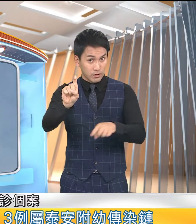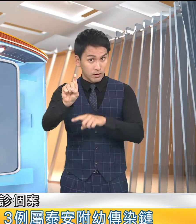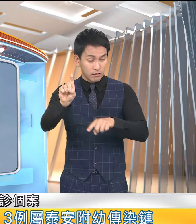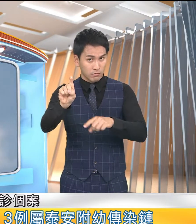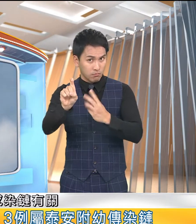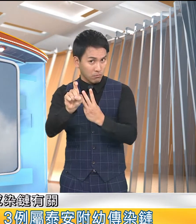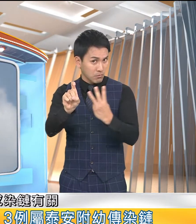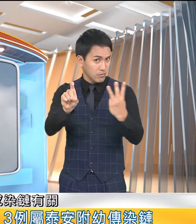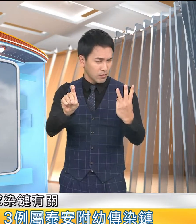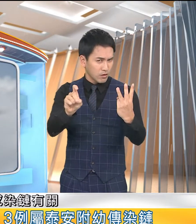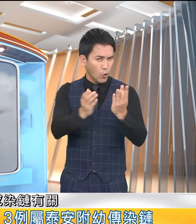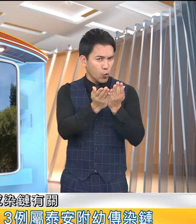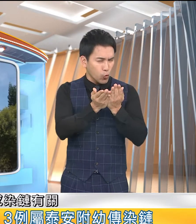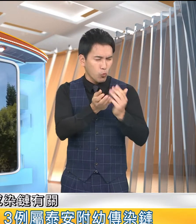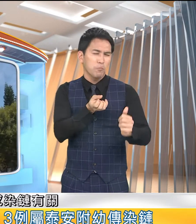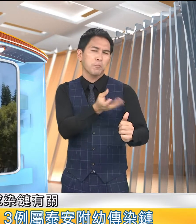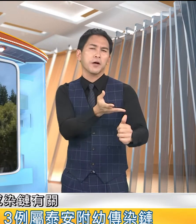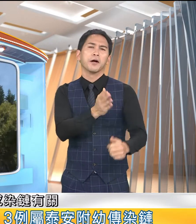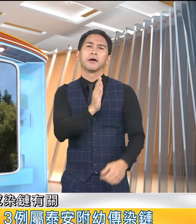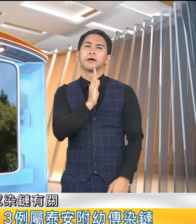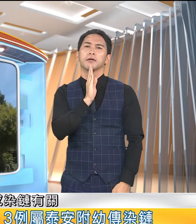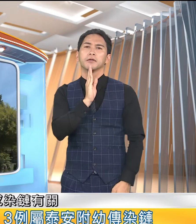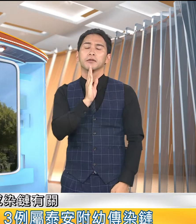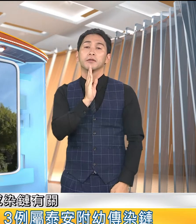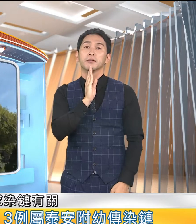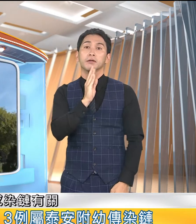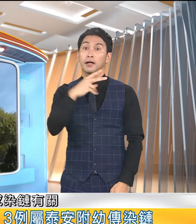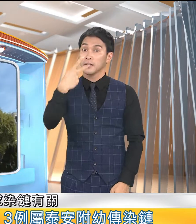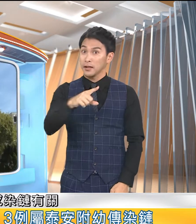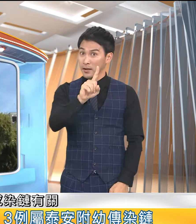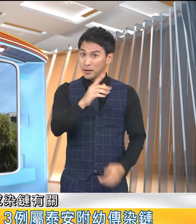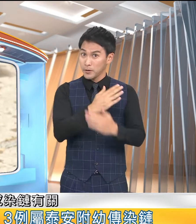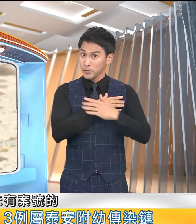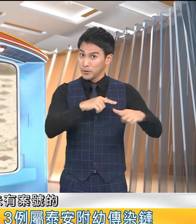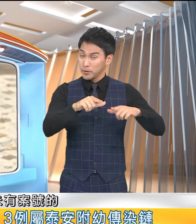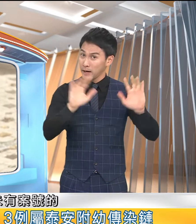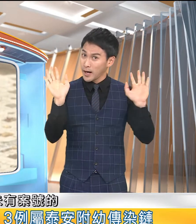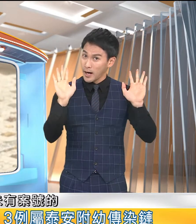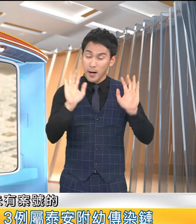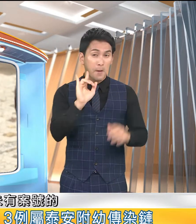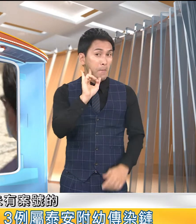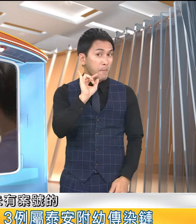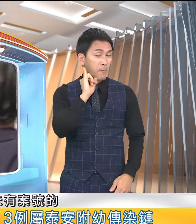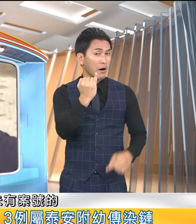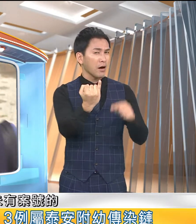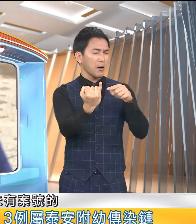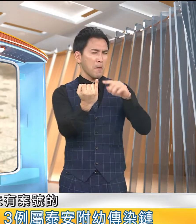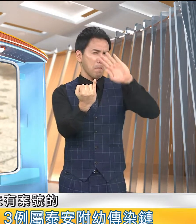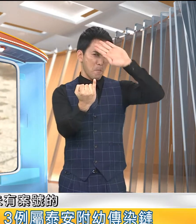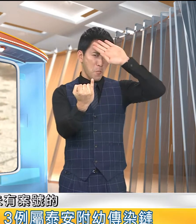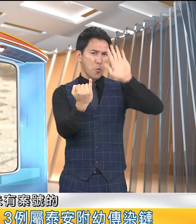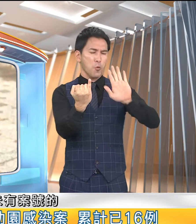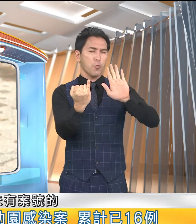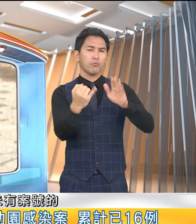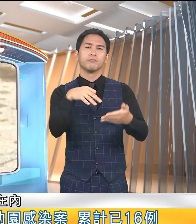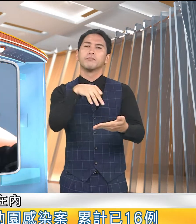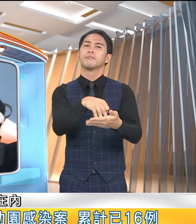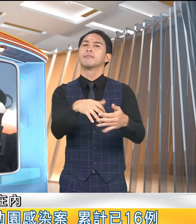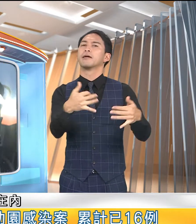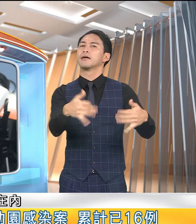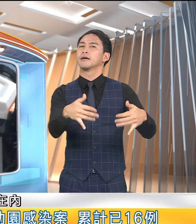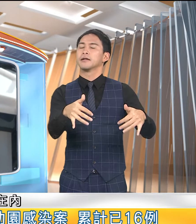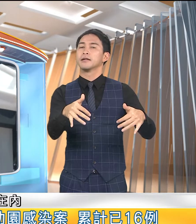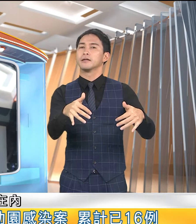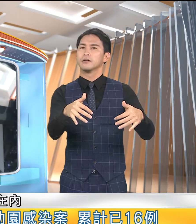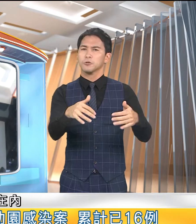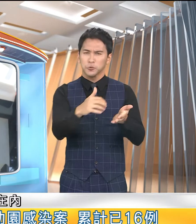确诊个案，其中3名与这个传染链有关，目前包括了1名还没有案号的幼儿